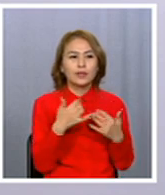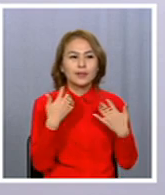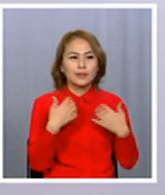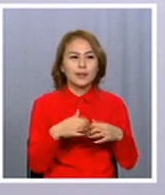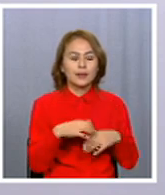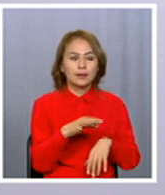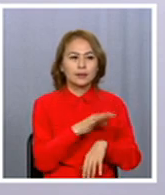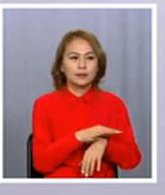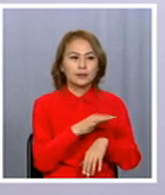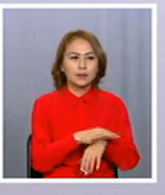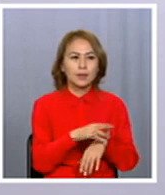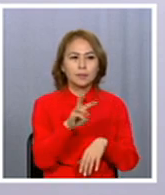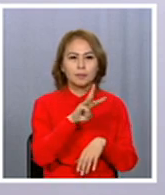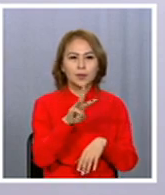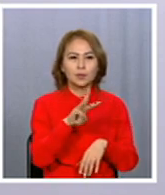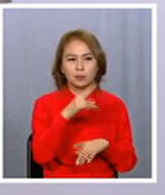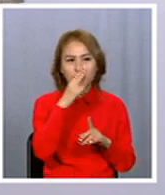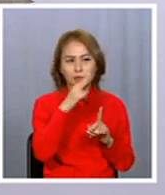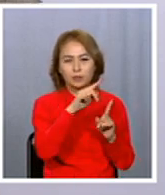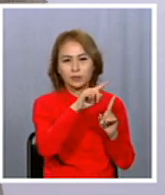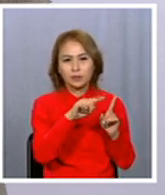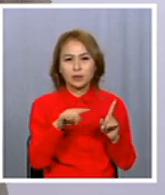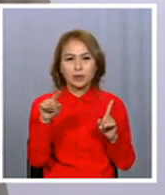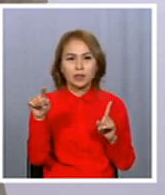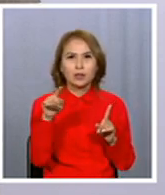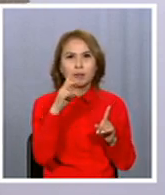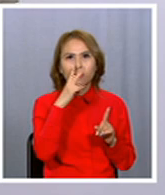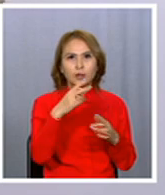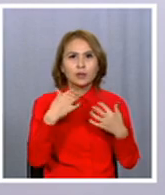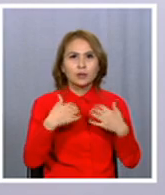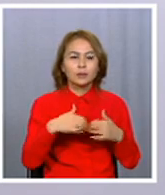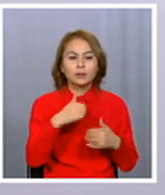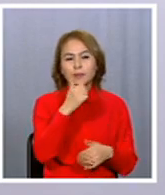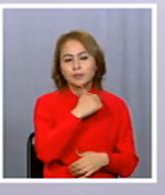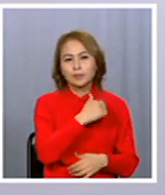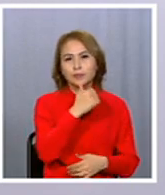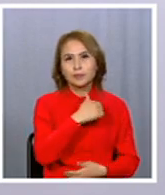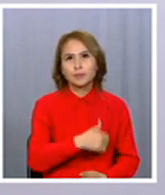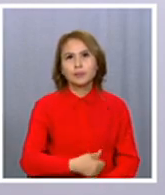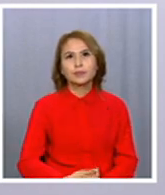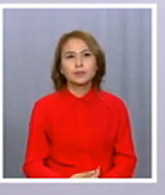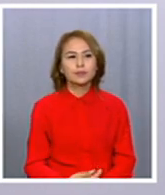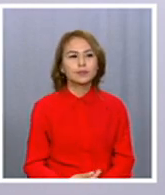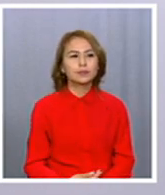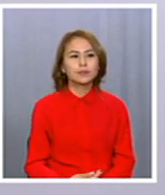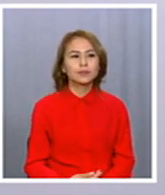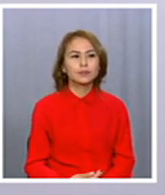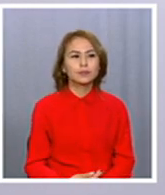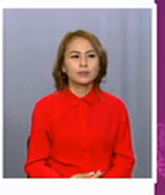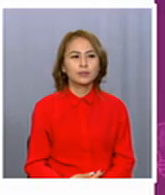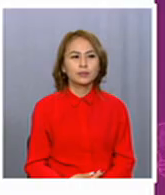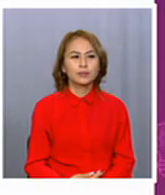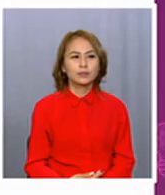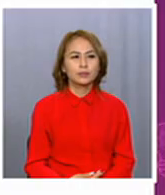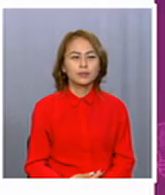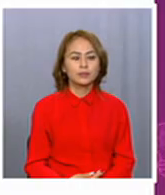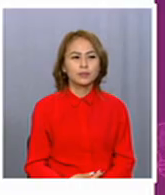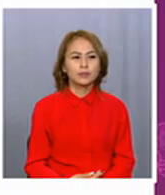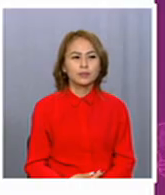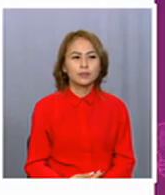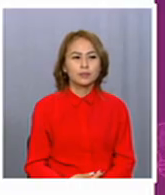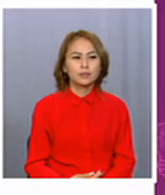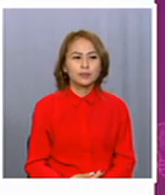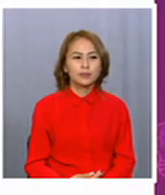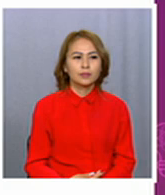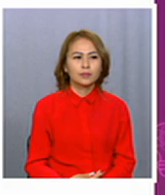мен минут тілінің арасындағы бұрышты өлшеуге тырысамыз. Неке балалар, біз ереже бойынша мына